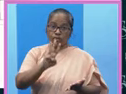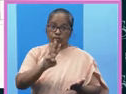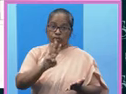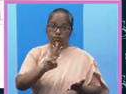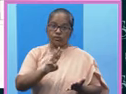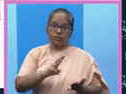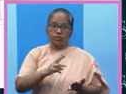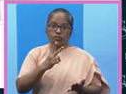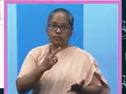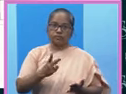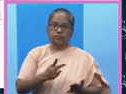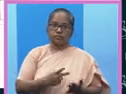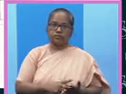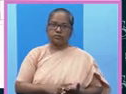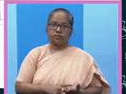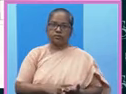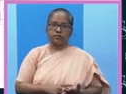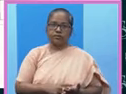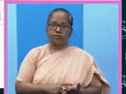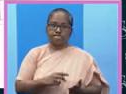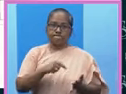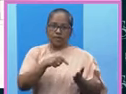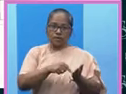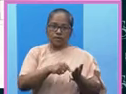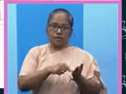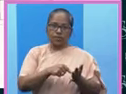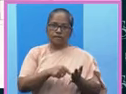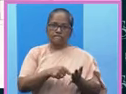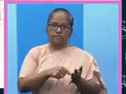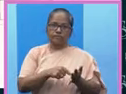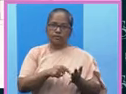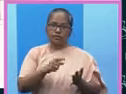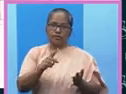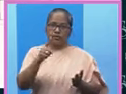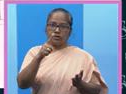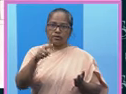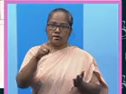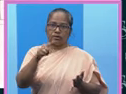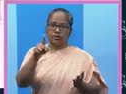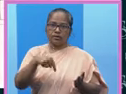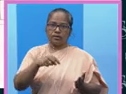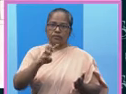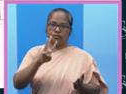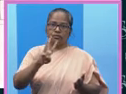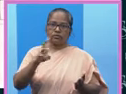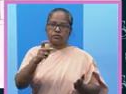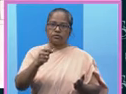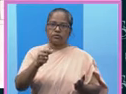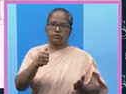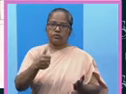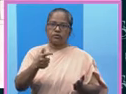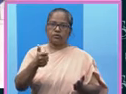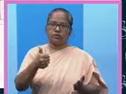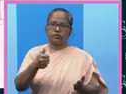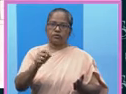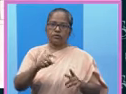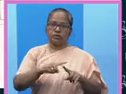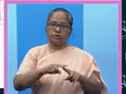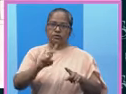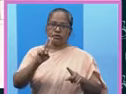ஃபார்முலா மூலமாக நம்ம கண்டுபிடிக்கலாம்னு சொன்னோமா? என்னென்ன? மையக்கோணம் தெரியும்னா 360 தீட்டா இன்ட்டு பையார்